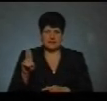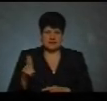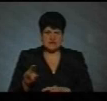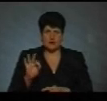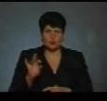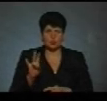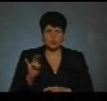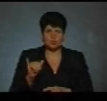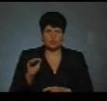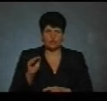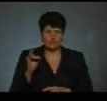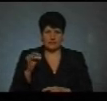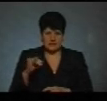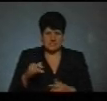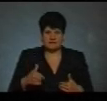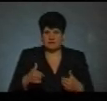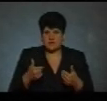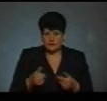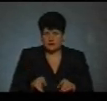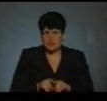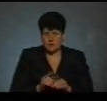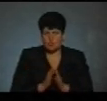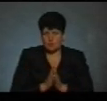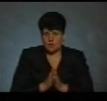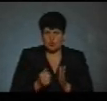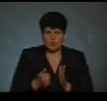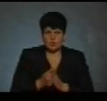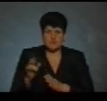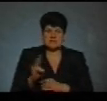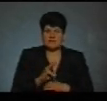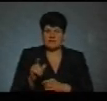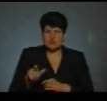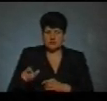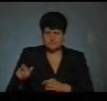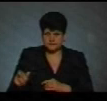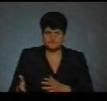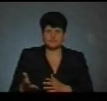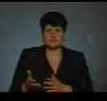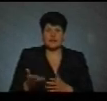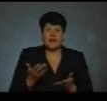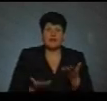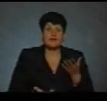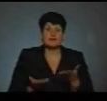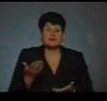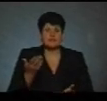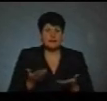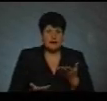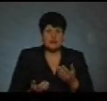Онуфрій також звернувся з таким самим проханням до священнослужителів, до прихожан. Але,